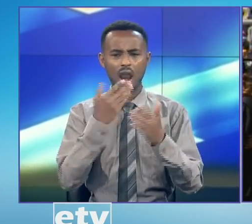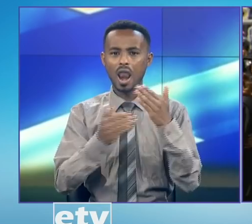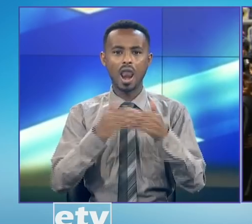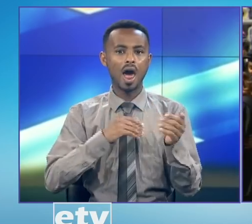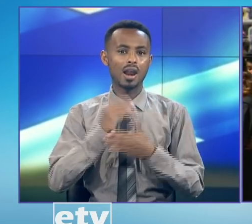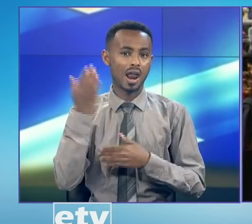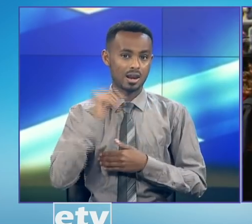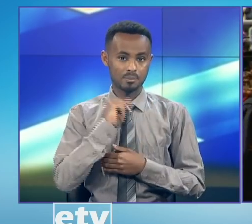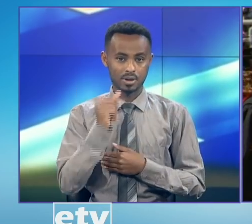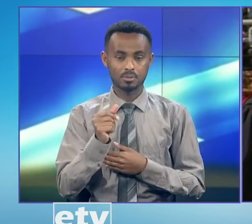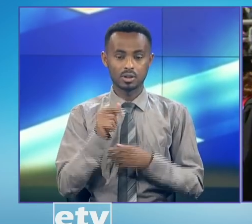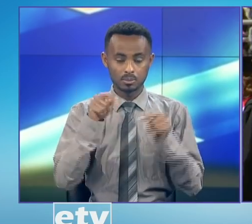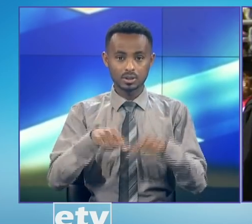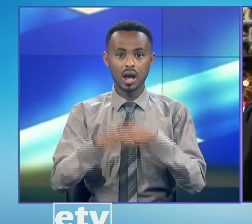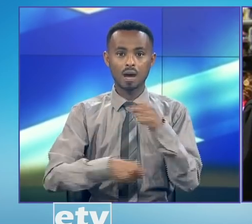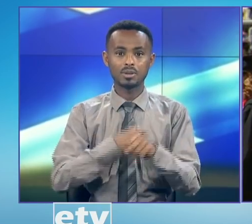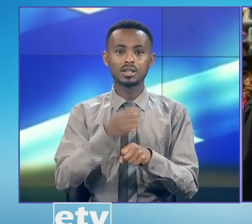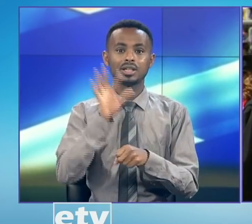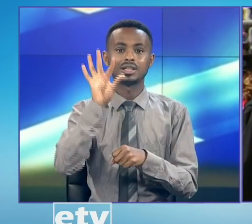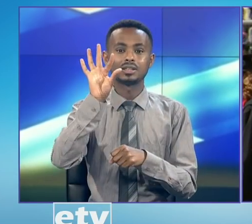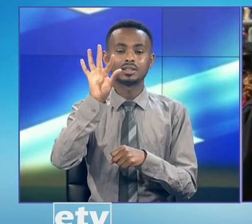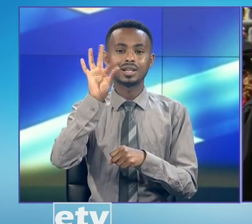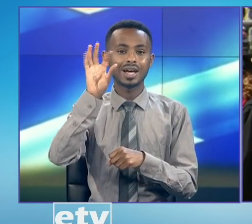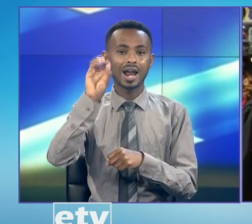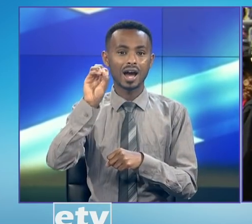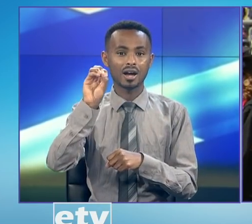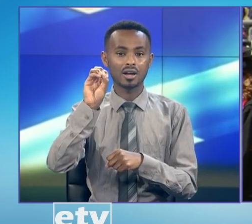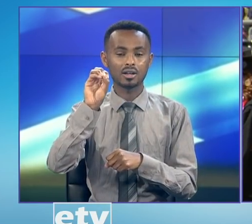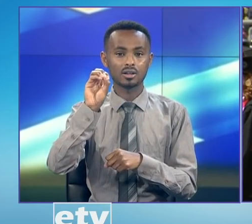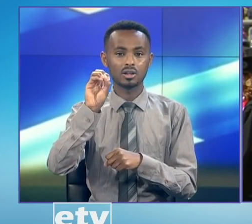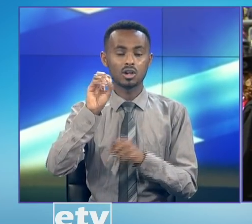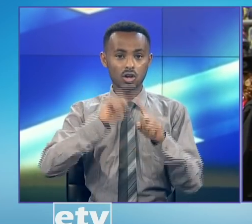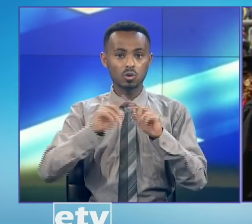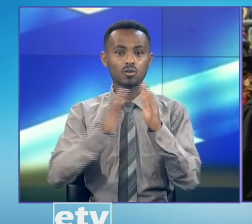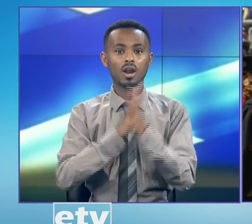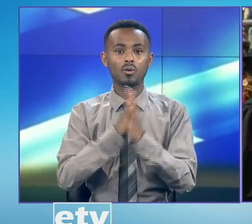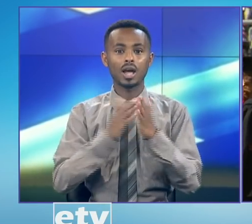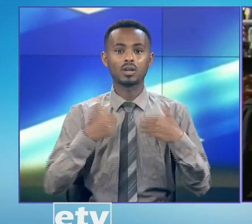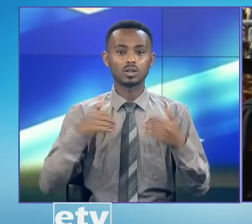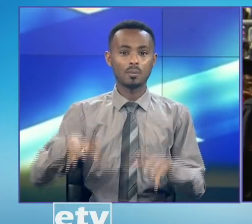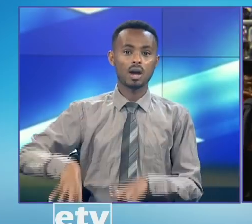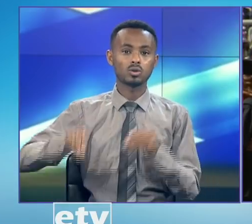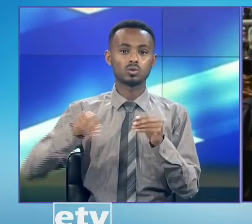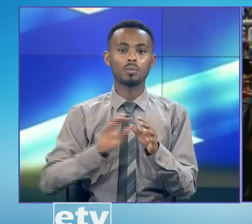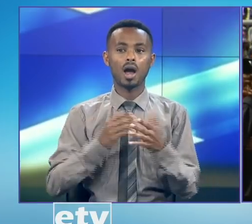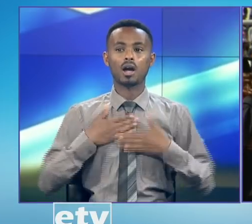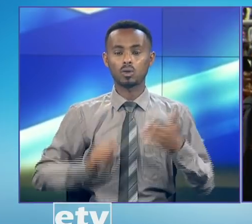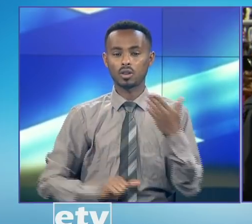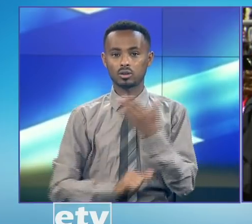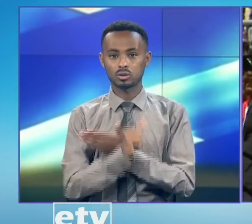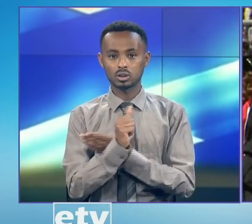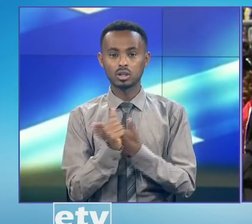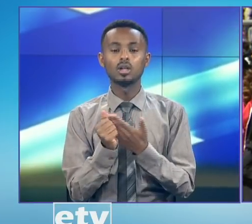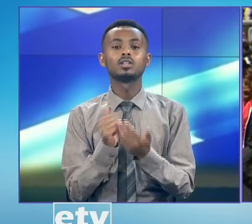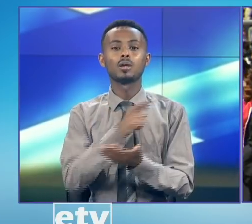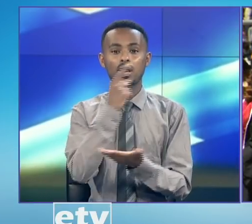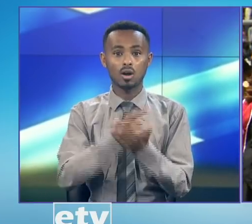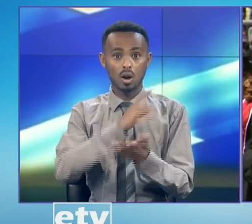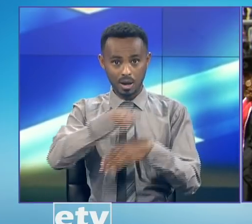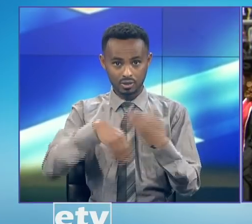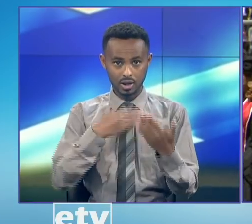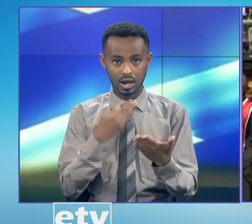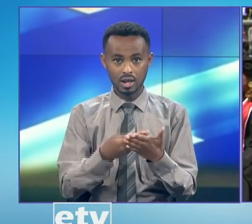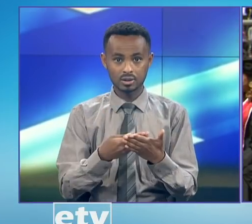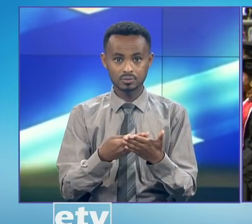አይደለም። ዘንድሮ 90 ልዩ ፍላጎት ያላቸው ተማሪዎች ወይም አካል ጉዳተኞች ተመርቀዋል።